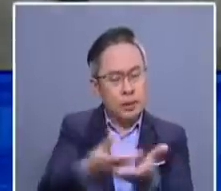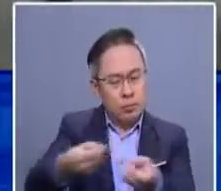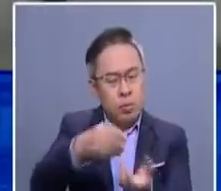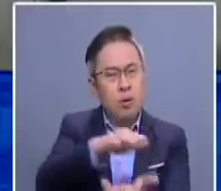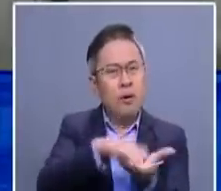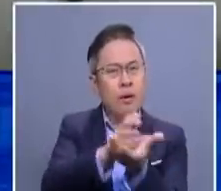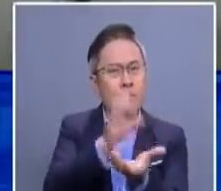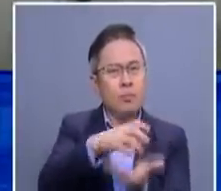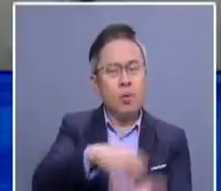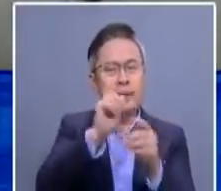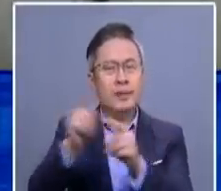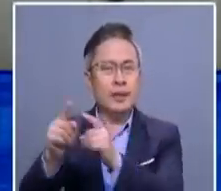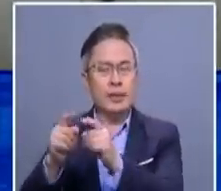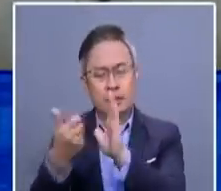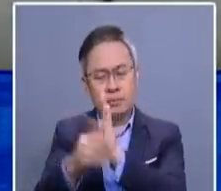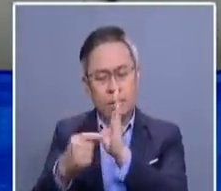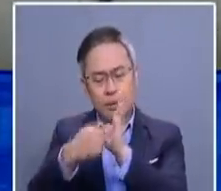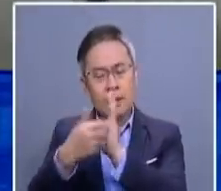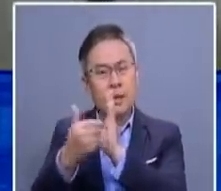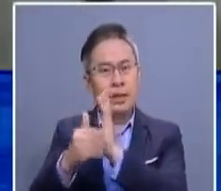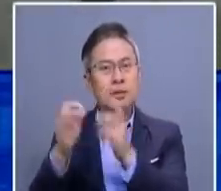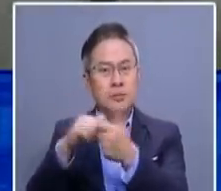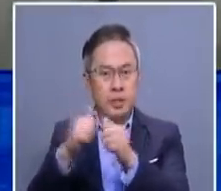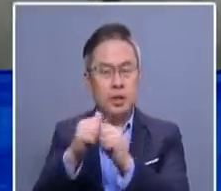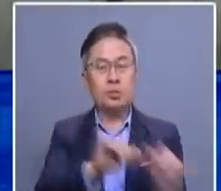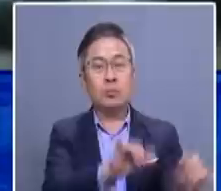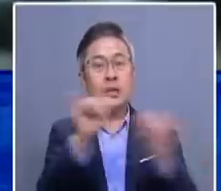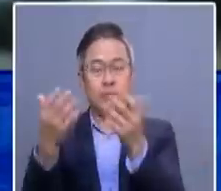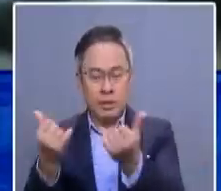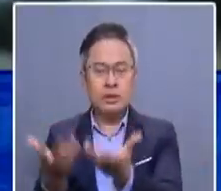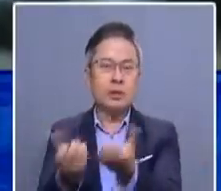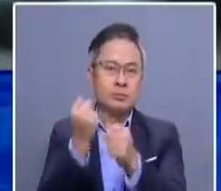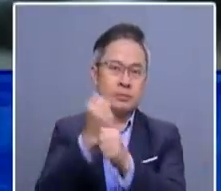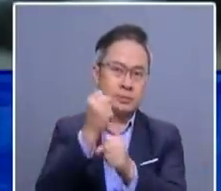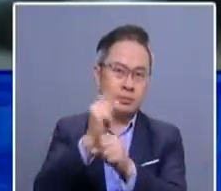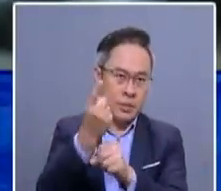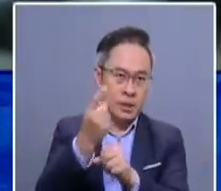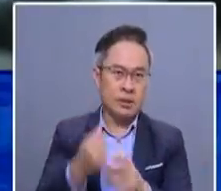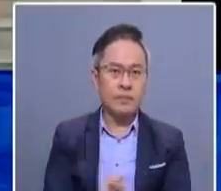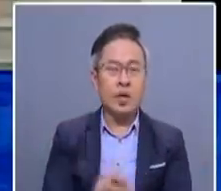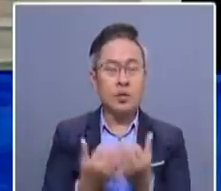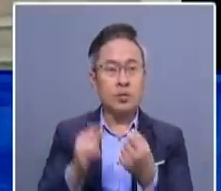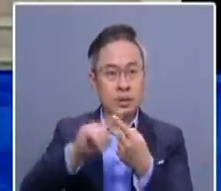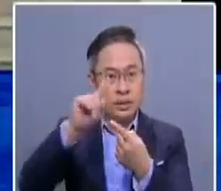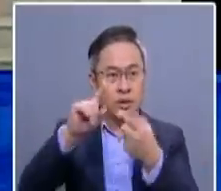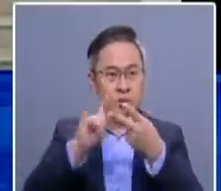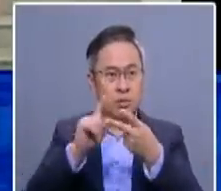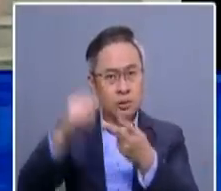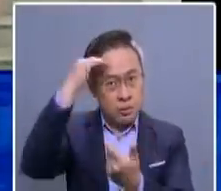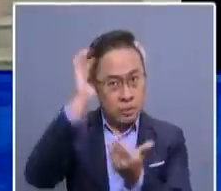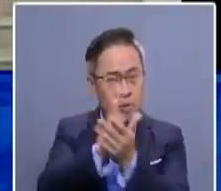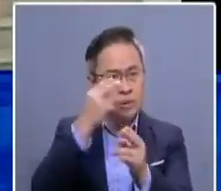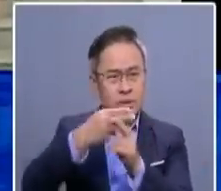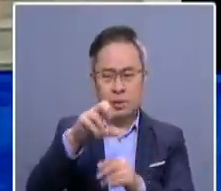เทศไทยไฮไลท์วันนี้อย่างที่บอกก็คือประเด็นเรื่องของพลตำรวจโทสุรเชษฐ์หักพานหรือว่าบิ๊กโจ๊กนะคะที่จะ